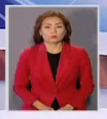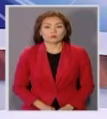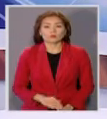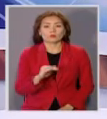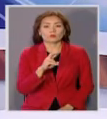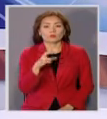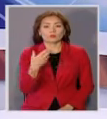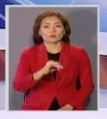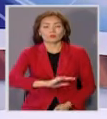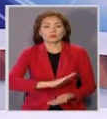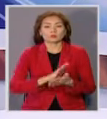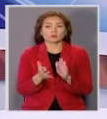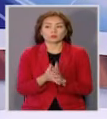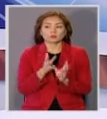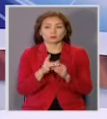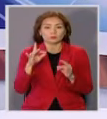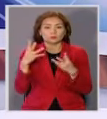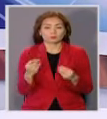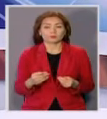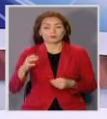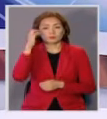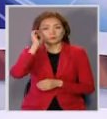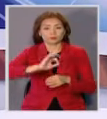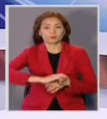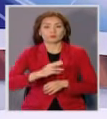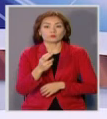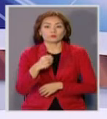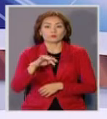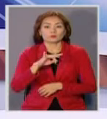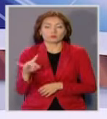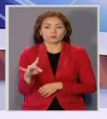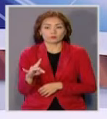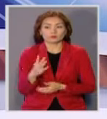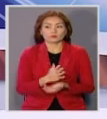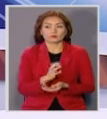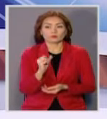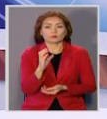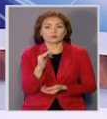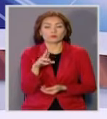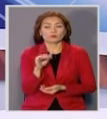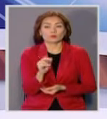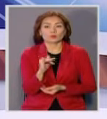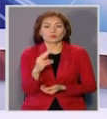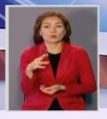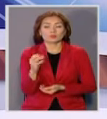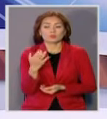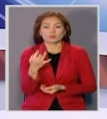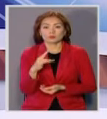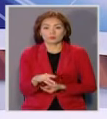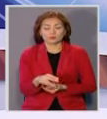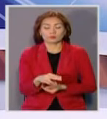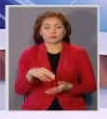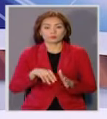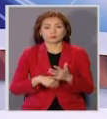В селе Жамбай прошло мероприятие, посвященное памяти супругов Даирову Саткану и Махуловой Насеп, которых уже